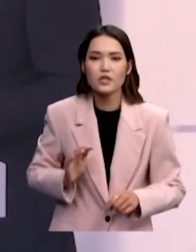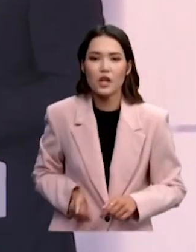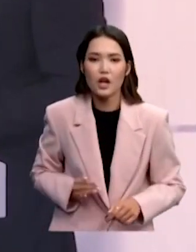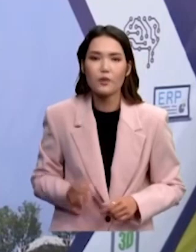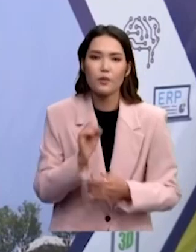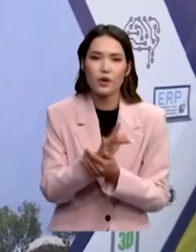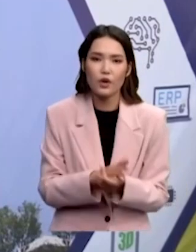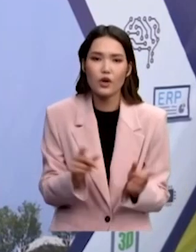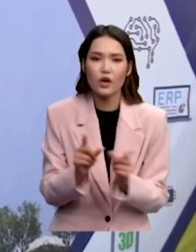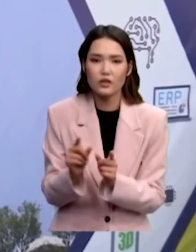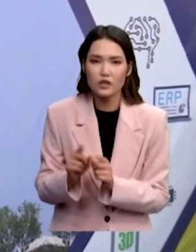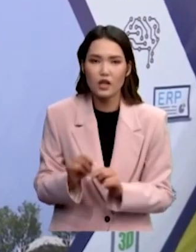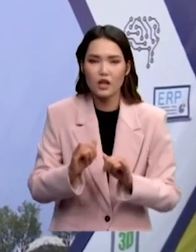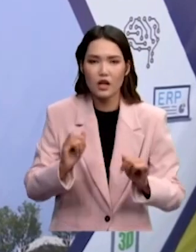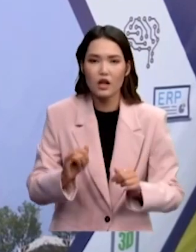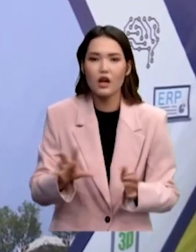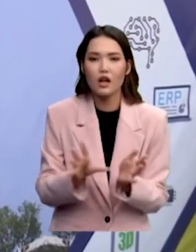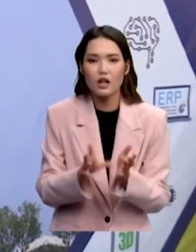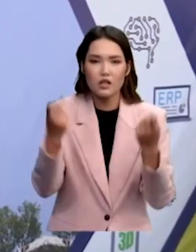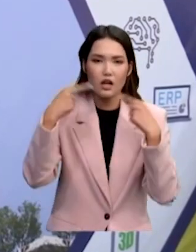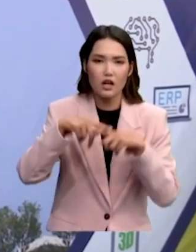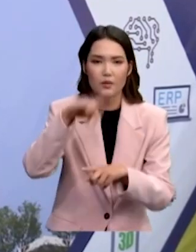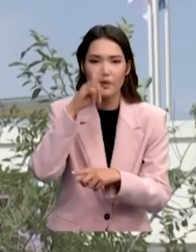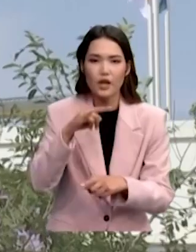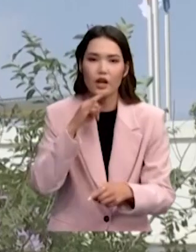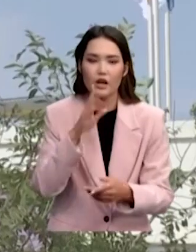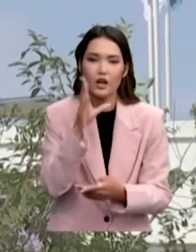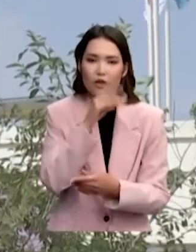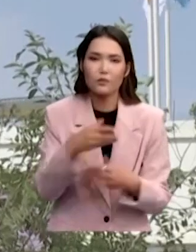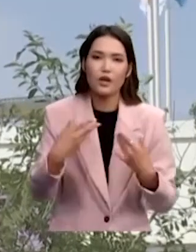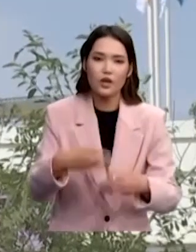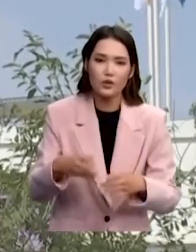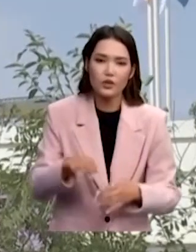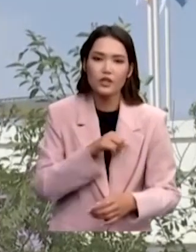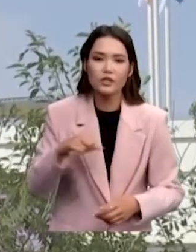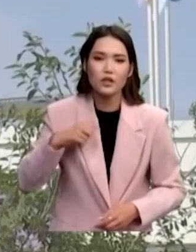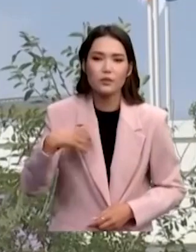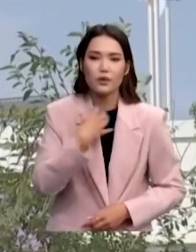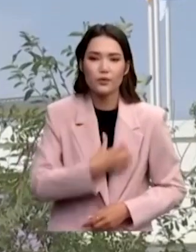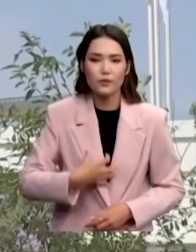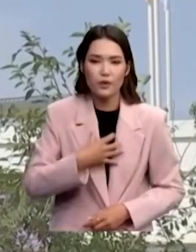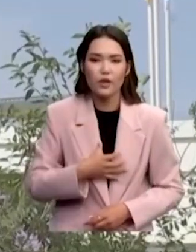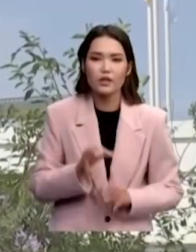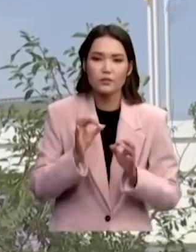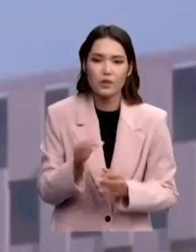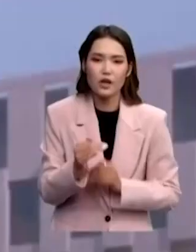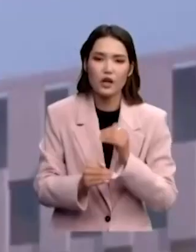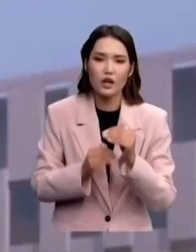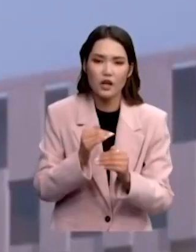вложиться в развитие проектов по зеленой энергетике в Казахстане, но для скрупулезных немцев самое важное – соблюдение прозрачных и